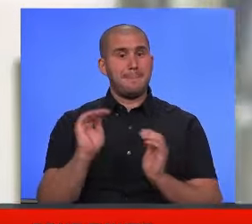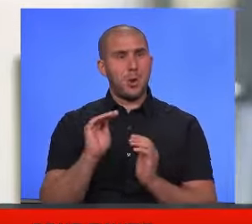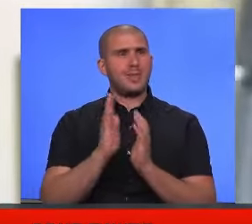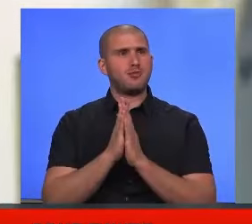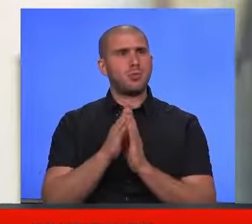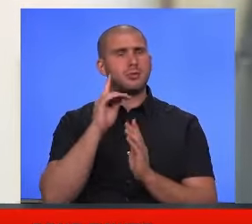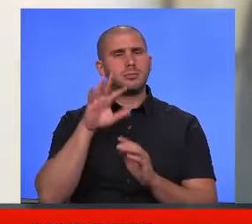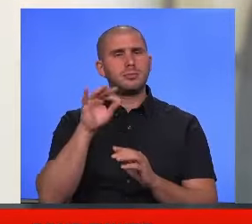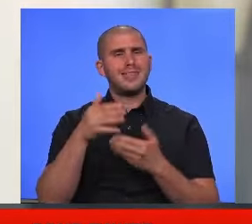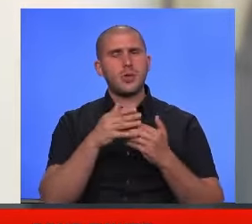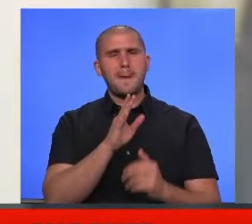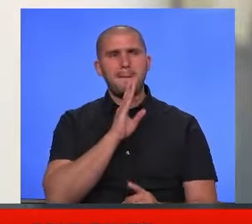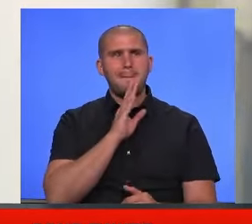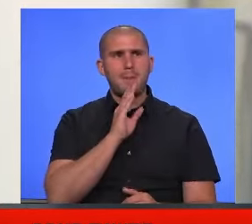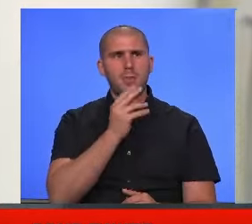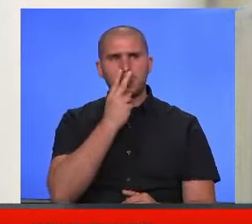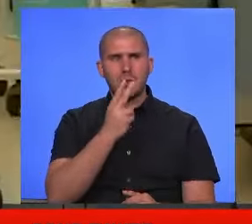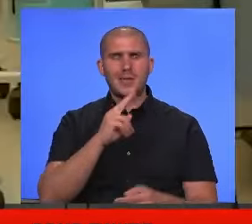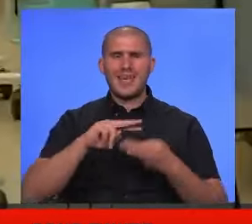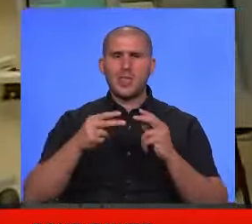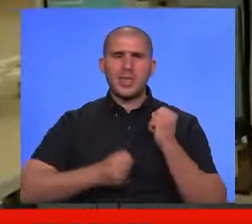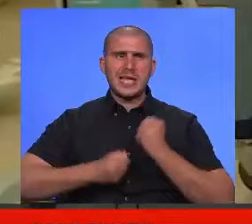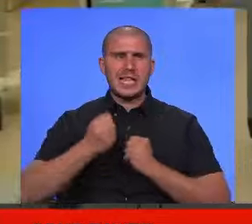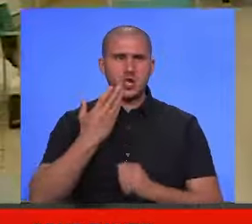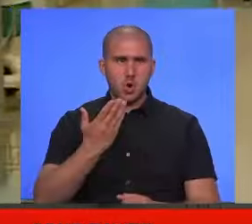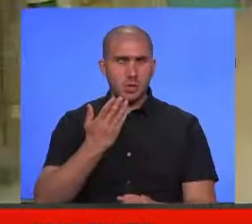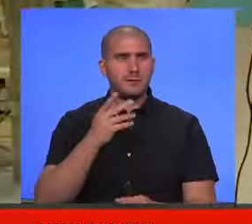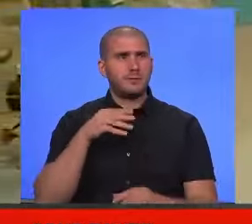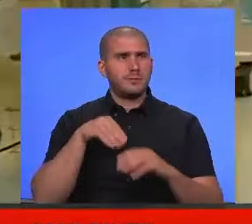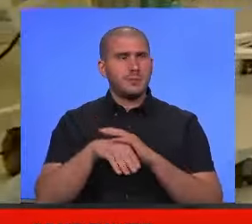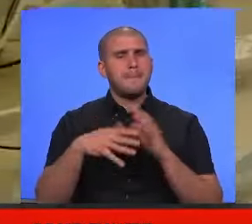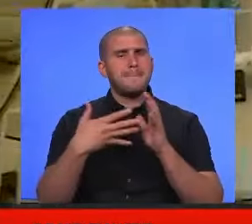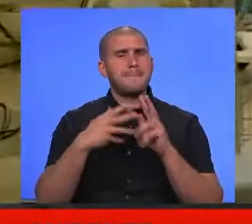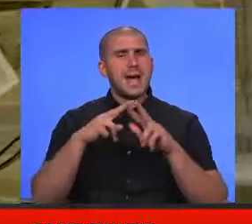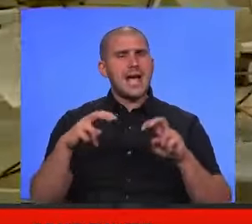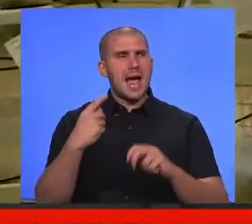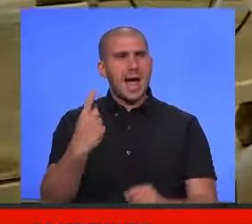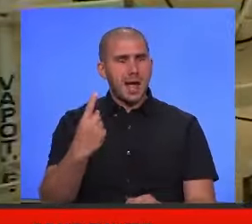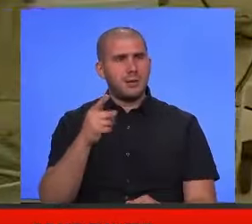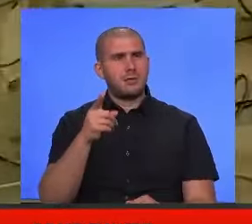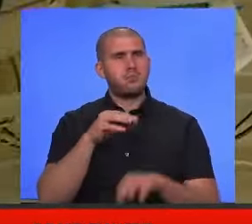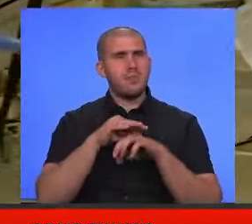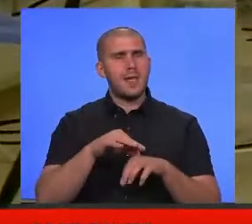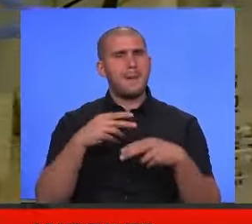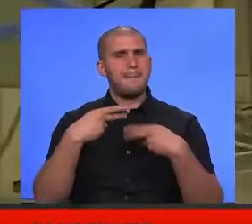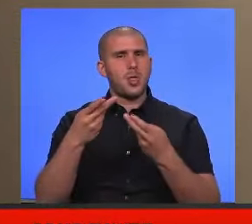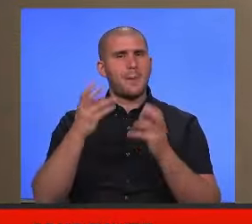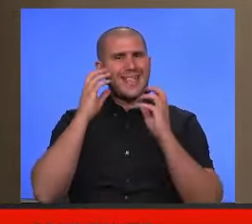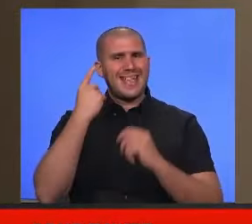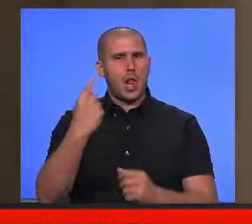לאתר תינוקות עם בעיות שנראות בעיות גנטיות קשות ולהכניס אותם למחקר שאותו מוביל בית החולים